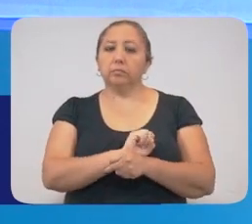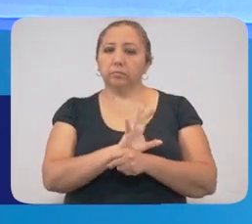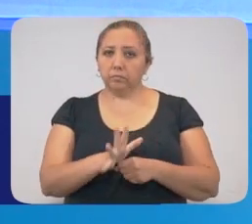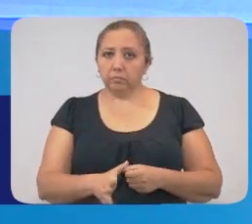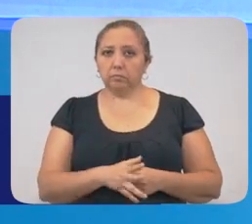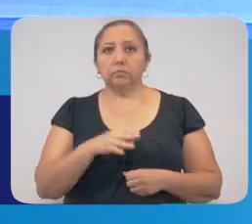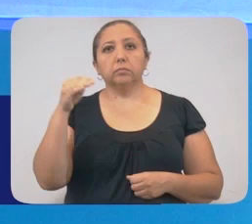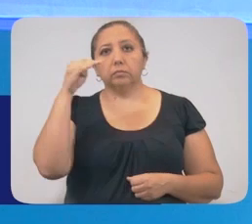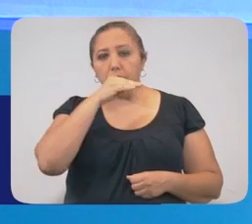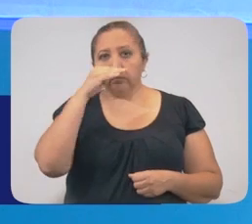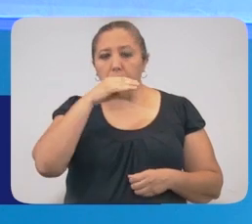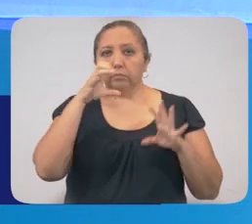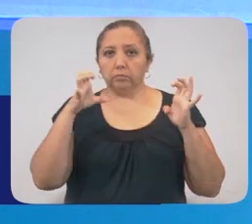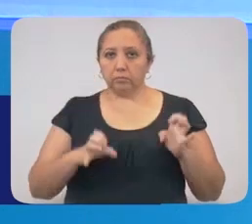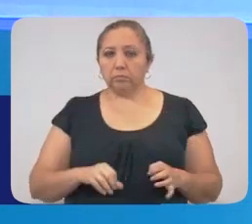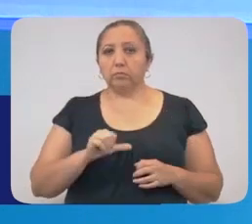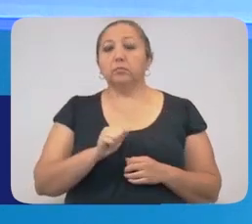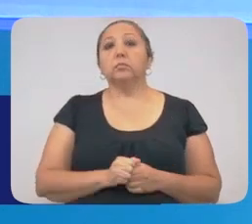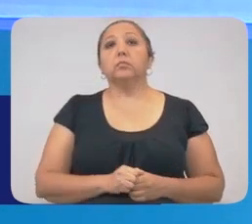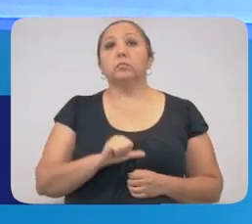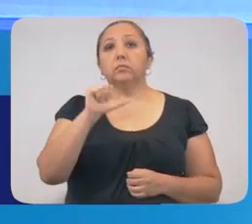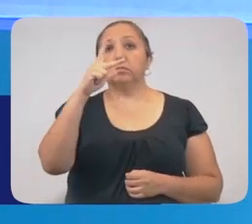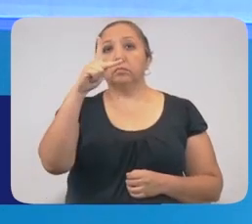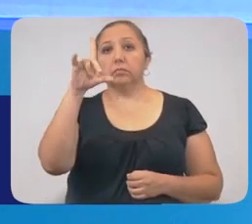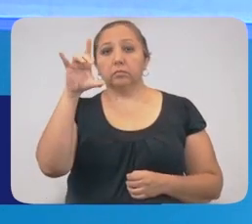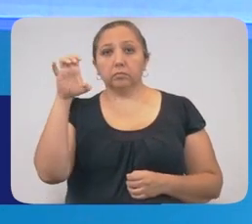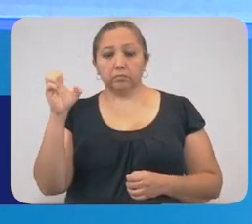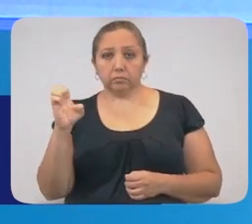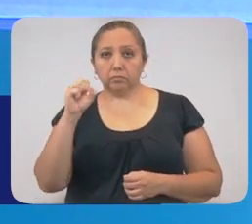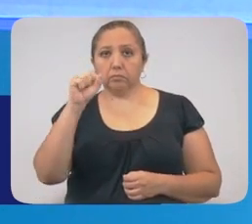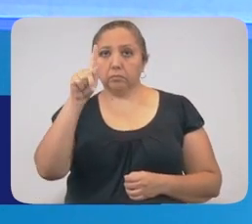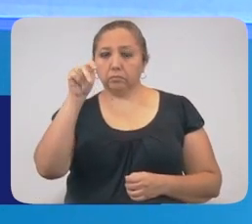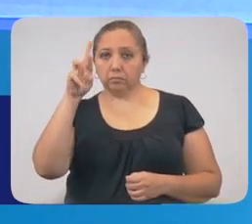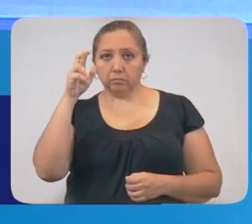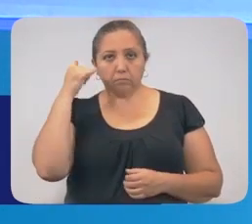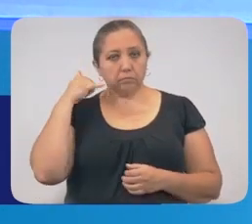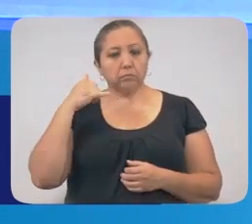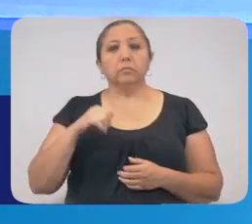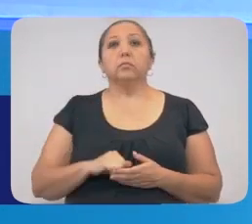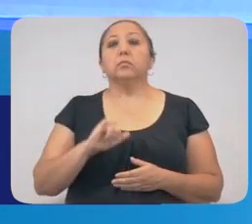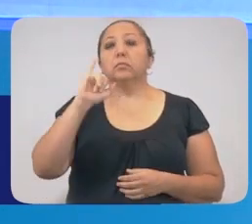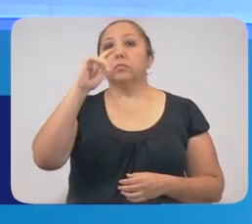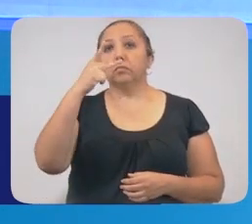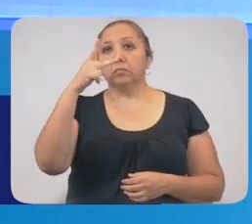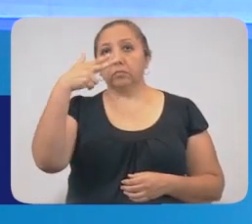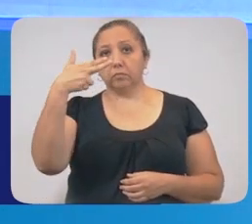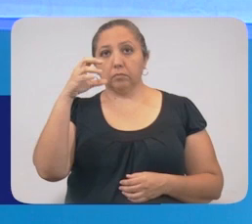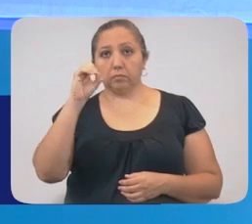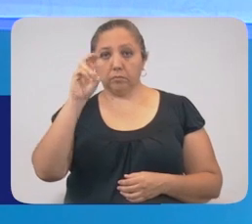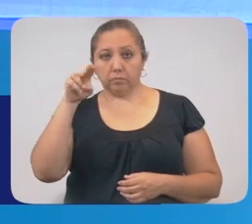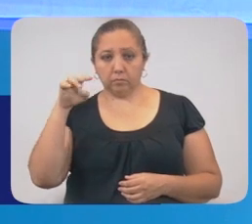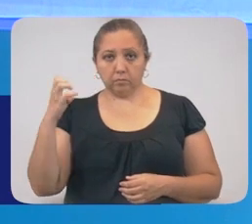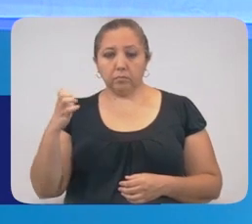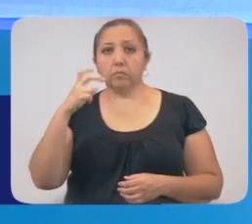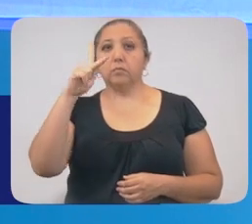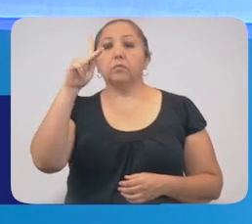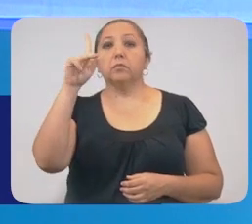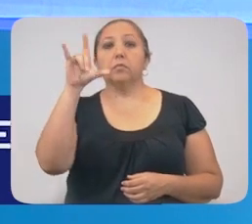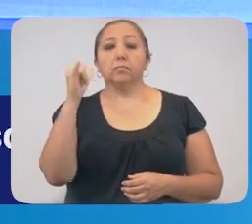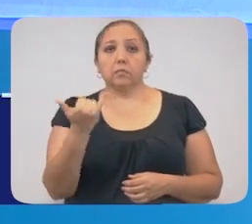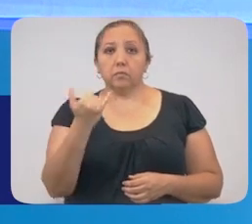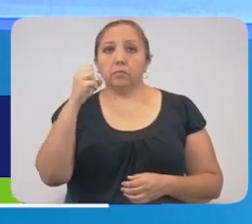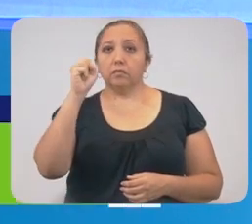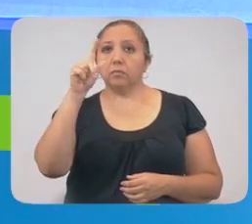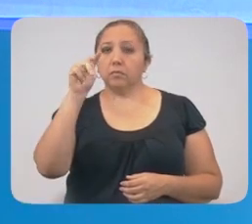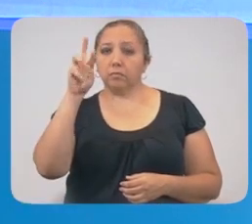yetelu presión, hach polok, yan talamil tu puksikal, mas yan VIH ti, cáncer, Beshawa hach kutsuzik chamale,